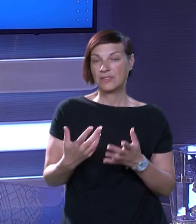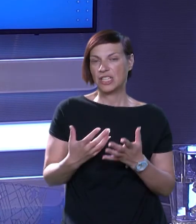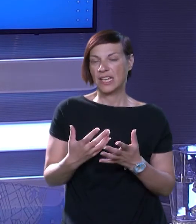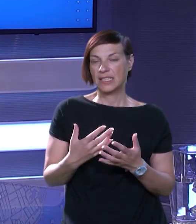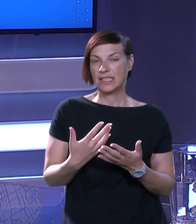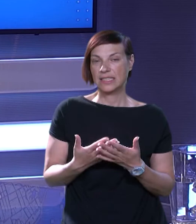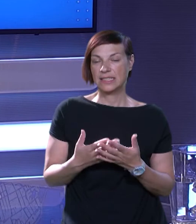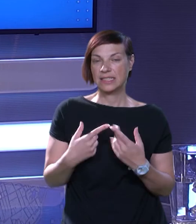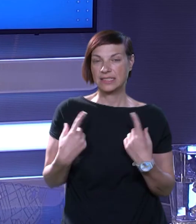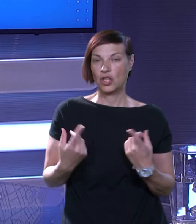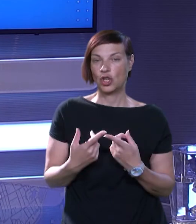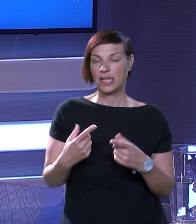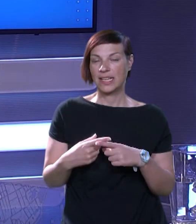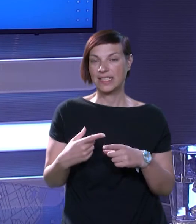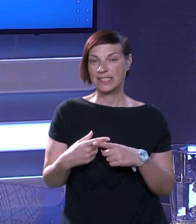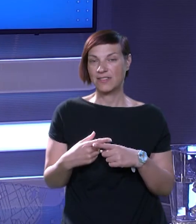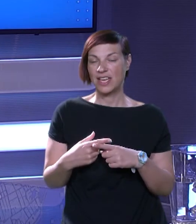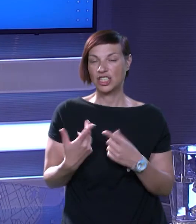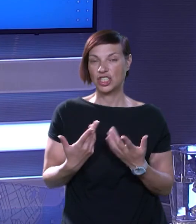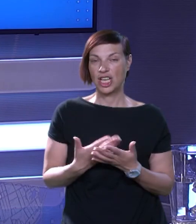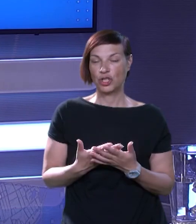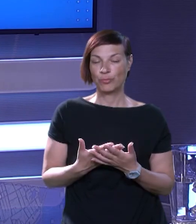njega reagirati, da se oko njega svađaju,